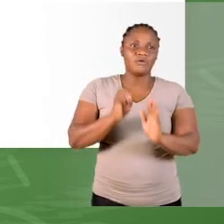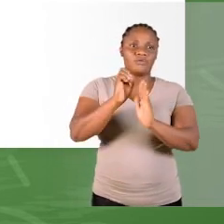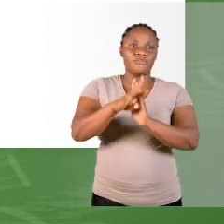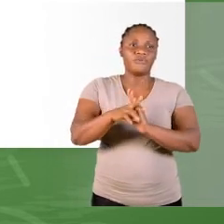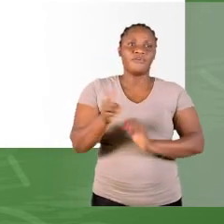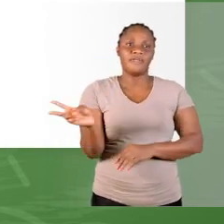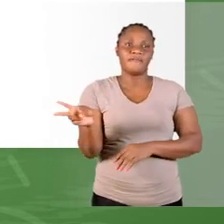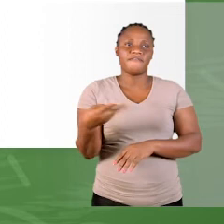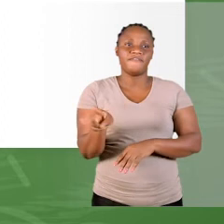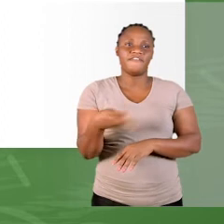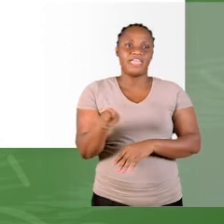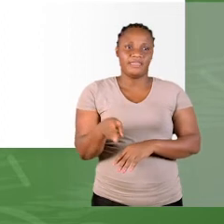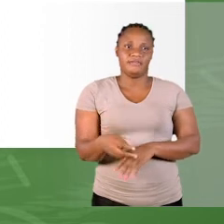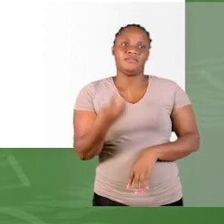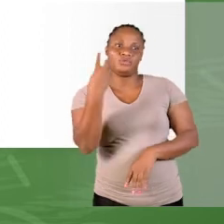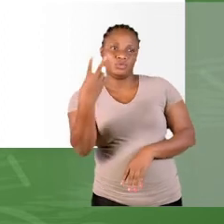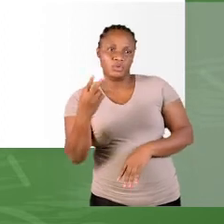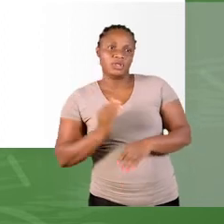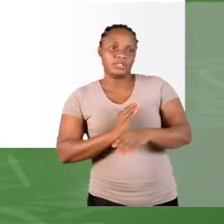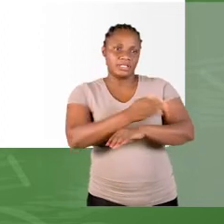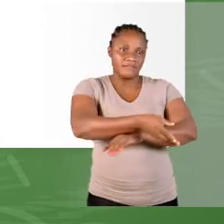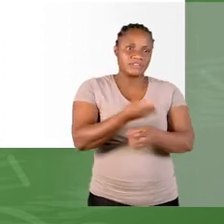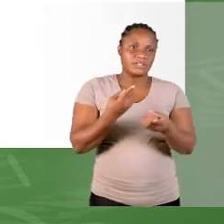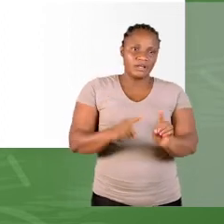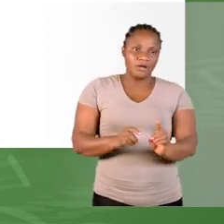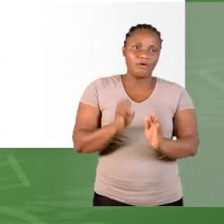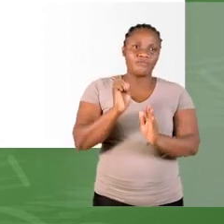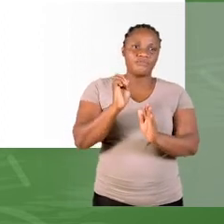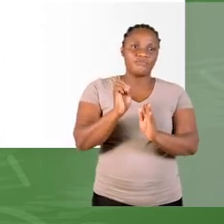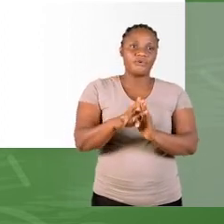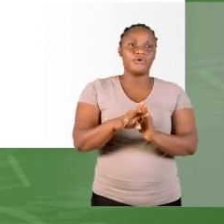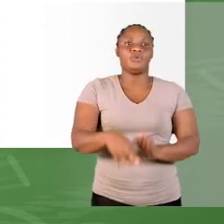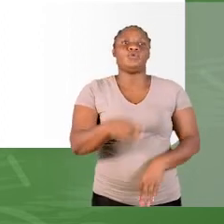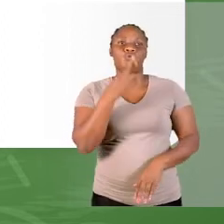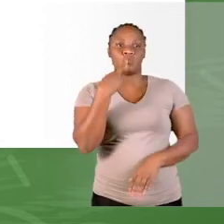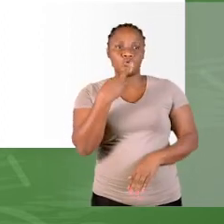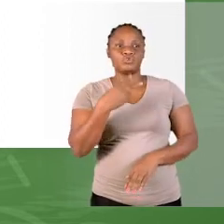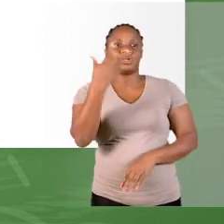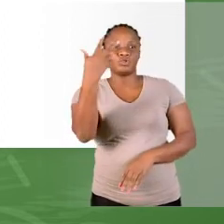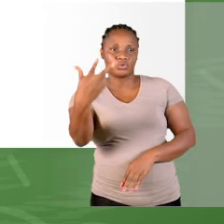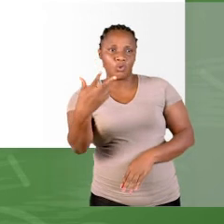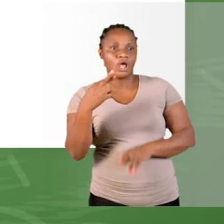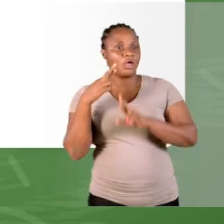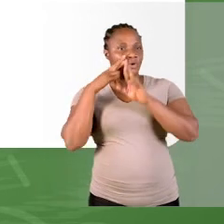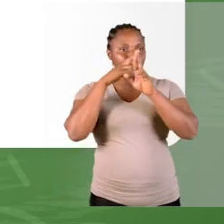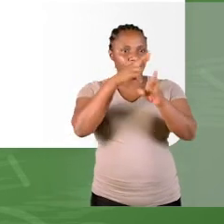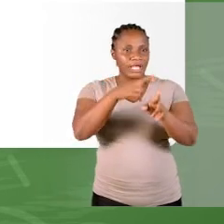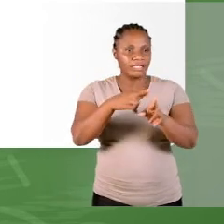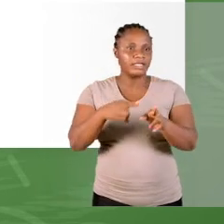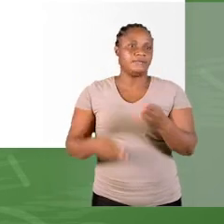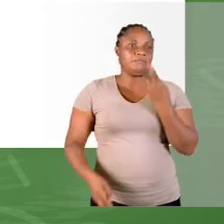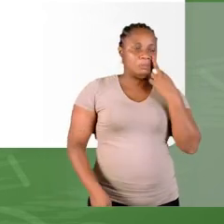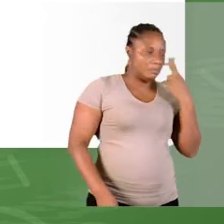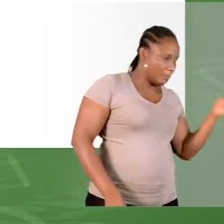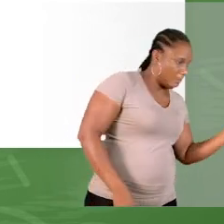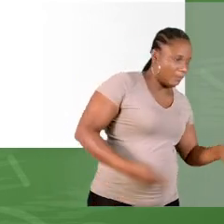est vert. 2. Traverser quand le feu est rouge. 3. Regardez à gauche et